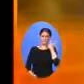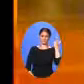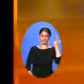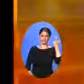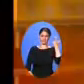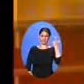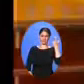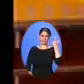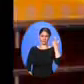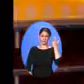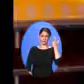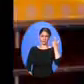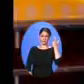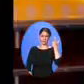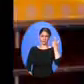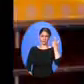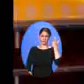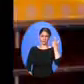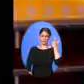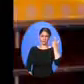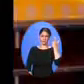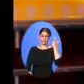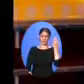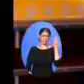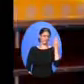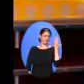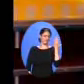לחייו. משום מקום,